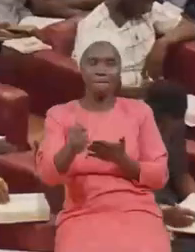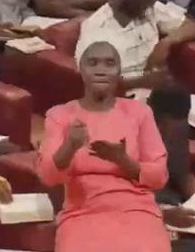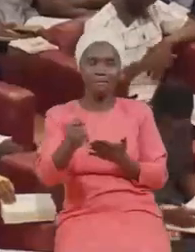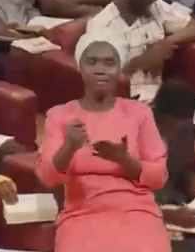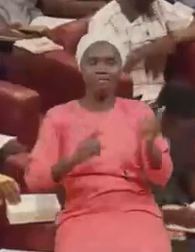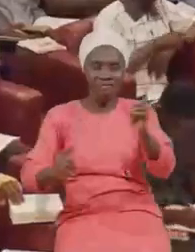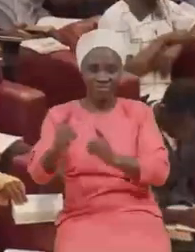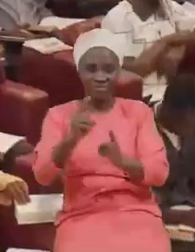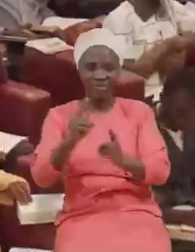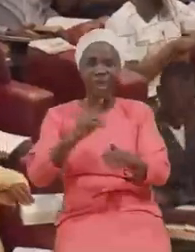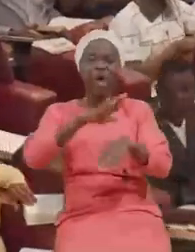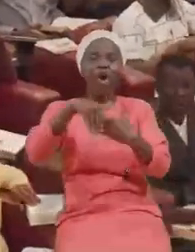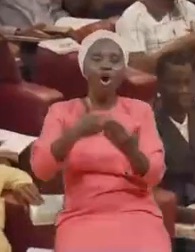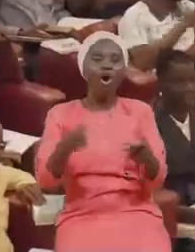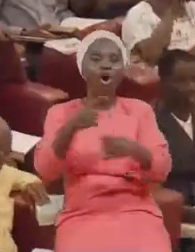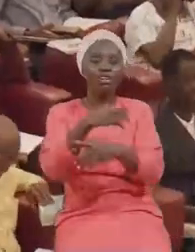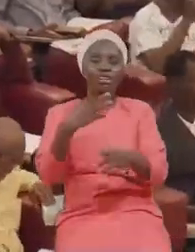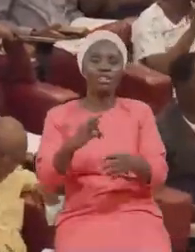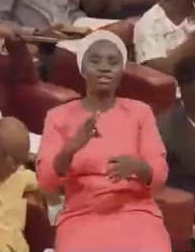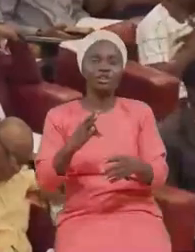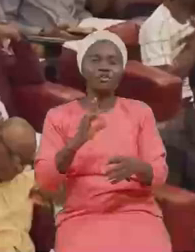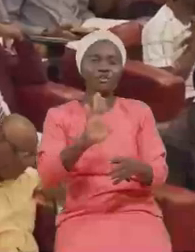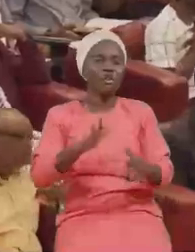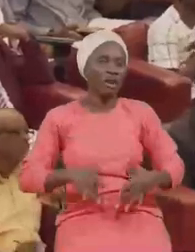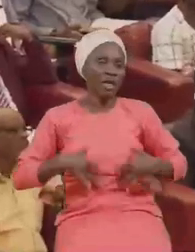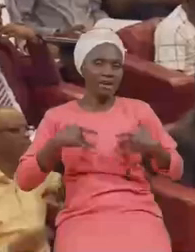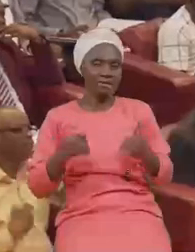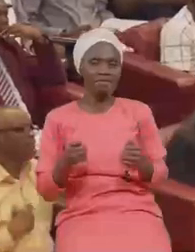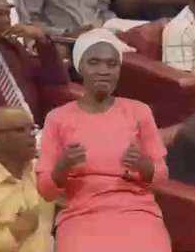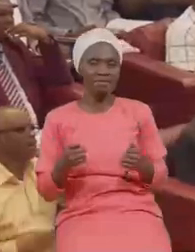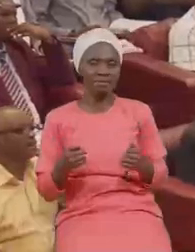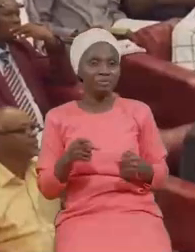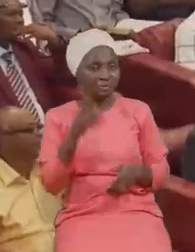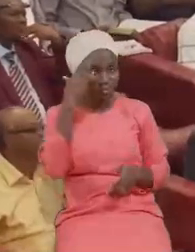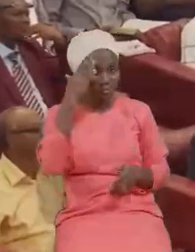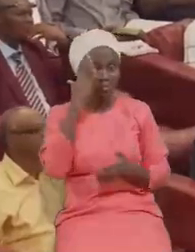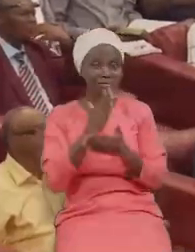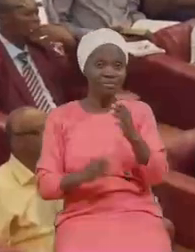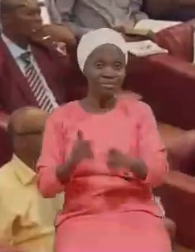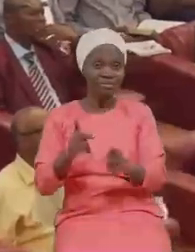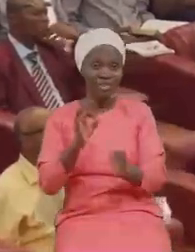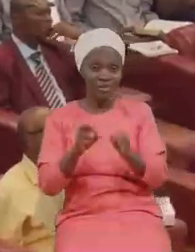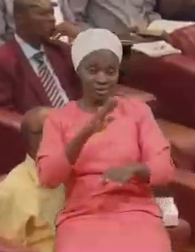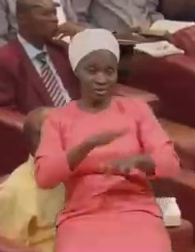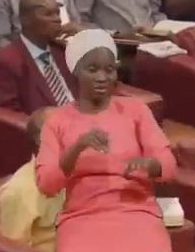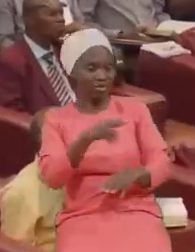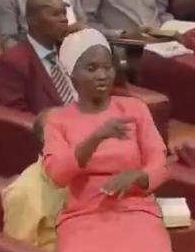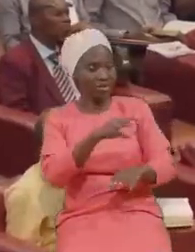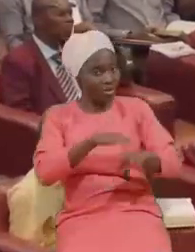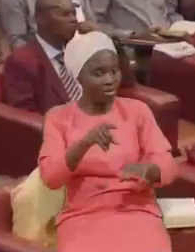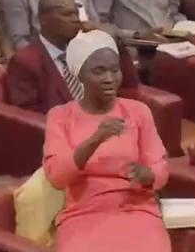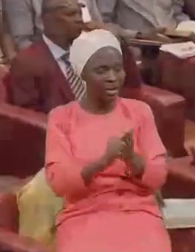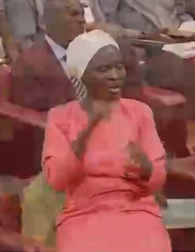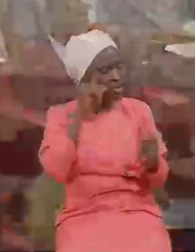tant que tu vivras tant que je vivrai vous voyez il y a des gens quand vous les appelez frère est-ce que tu peux faire cela